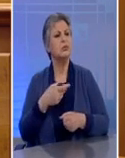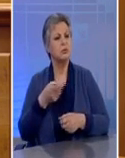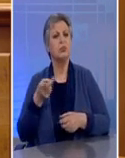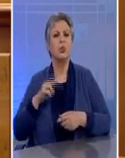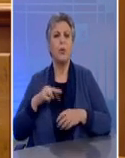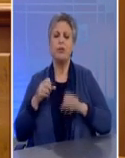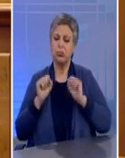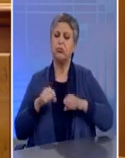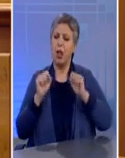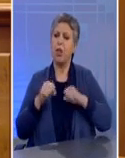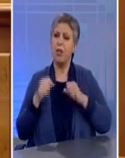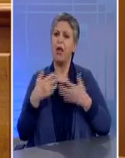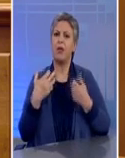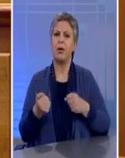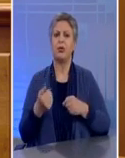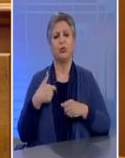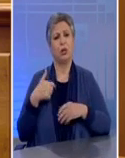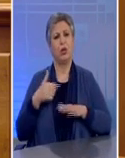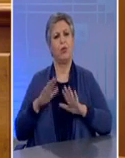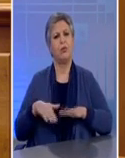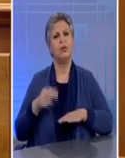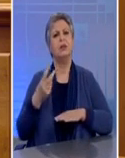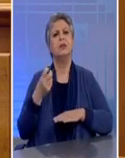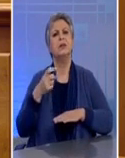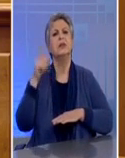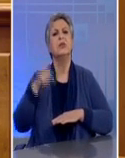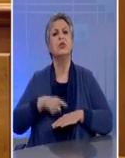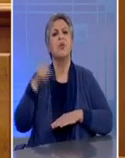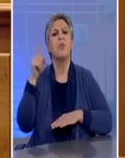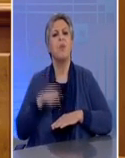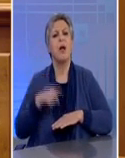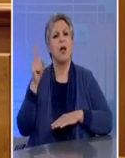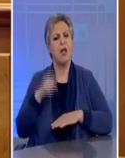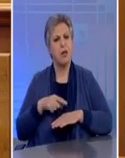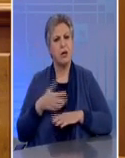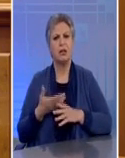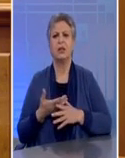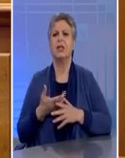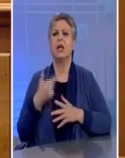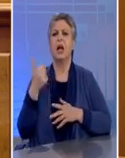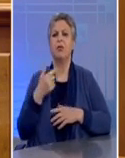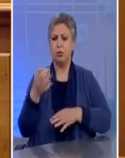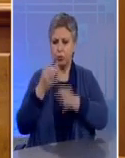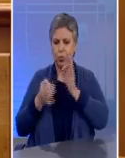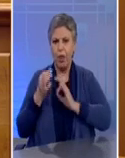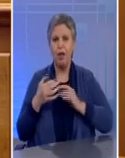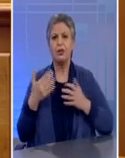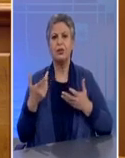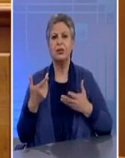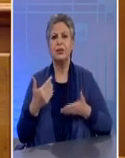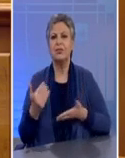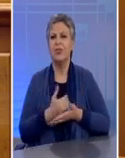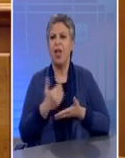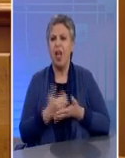μέρες, μου λέει, κύριε Λεβέντη. Αδίκως, μου λέει, πασχίζεις. Υπάρχει μεγάλη σύψη. Του λέω, στο χώρο